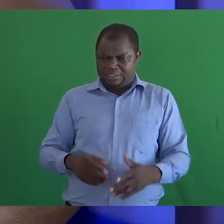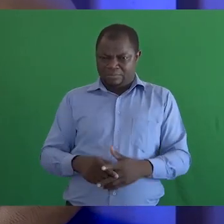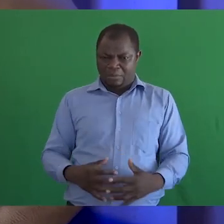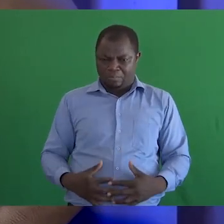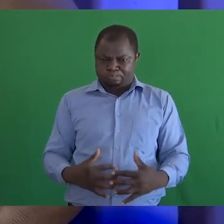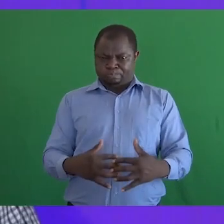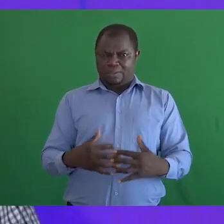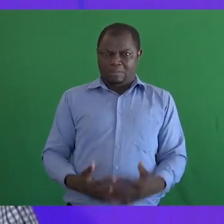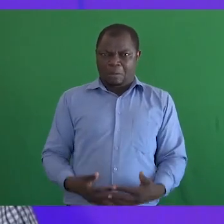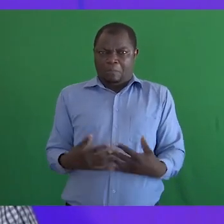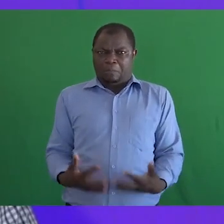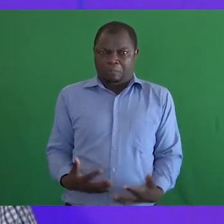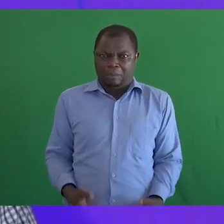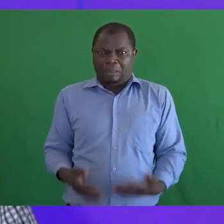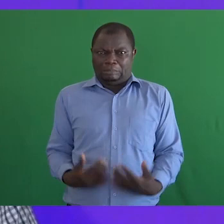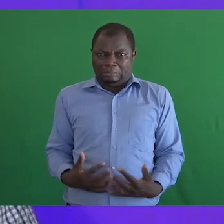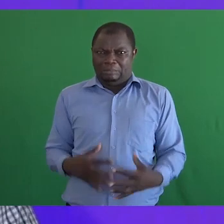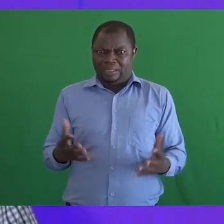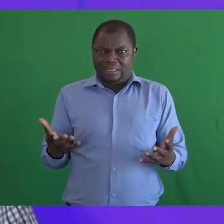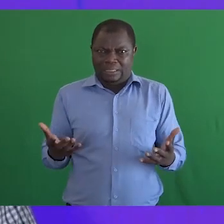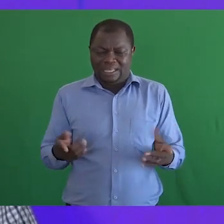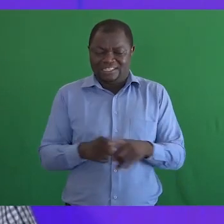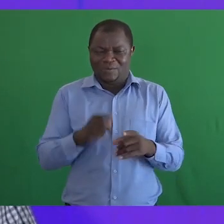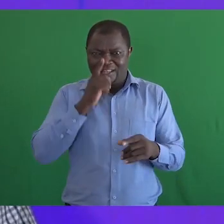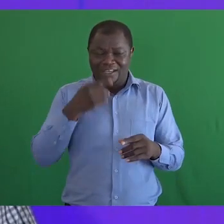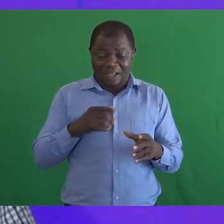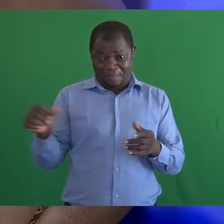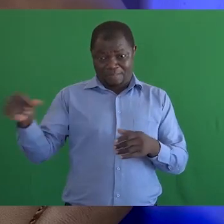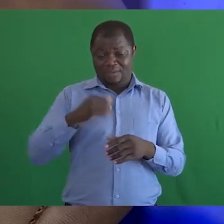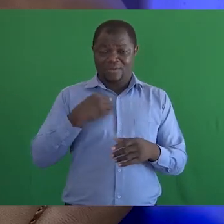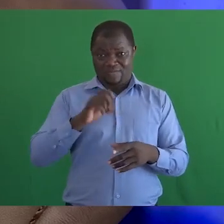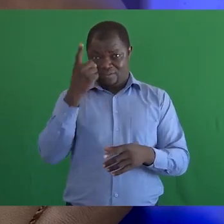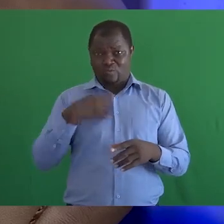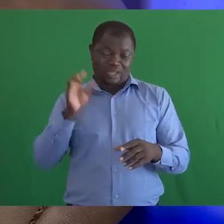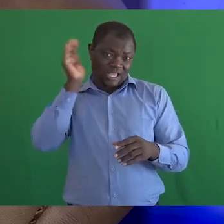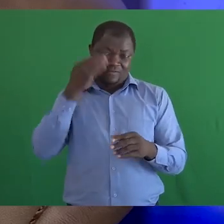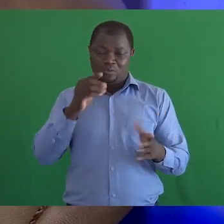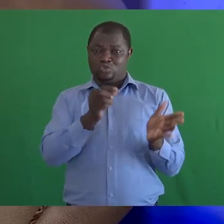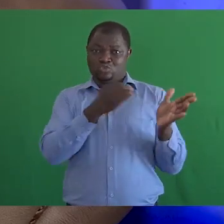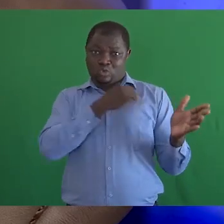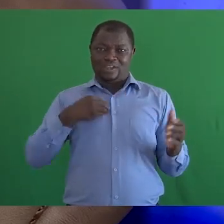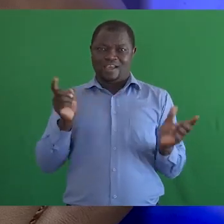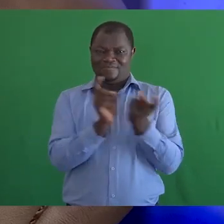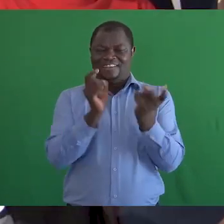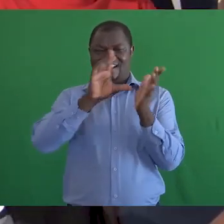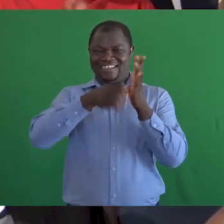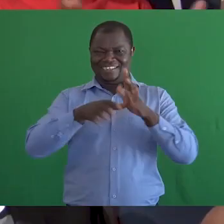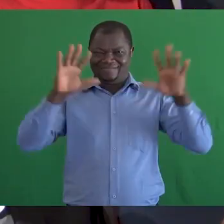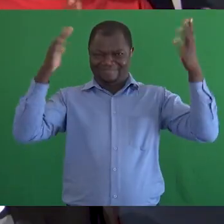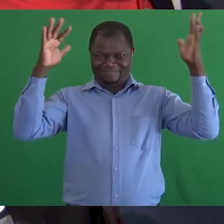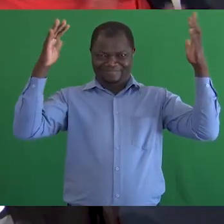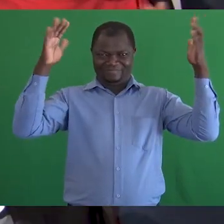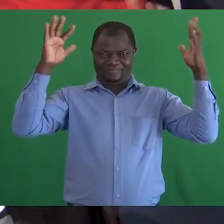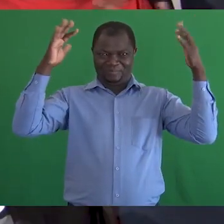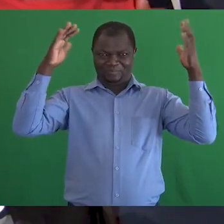icho chinobhambawo chichiseka vachidini. Vadikani kana todzoka tiri kutanga na chiremba vachititsanangura. Ngatisangane mutikamuchiro tevera.